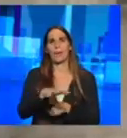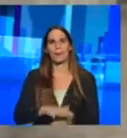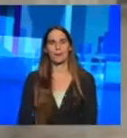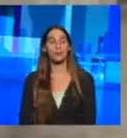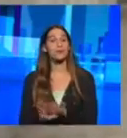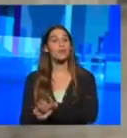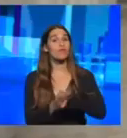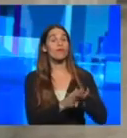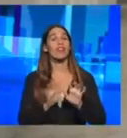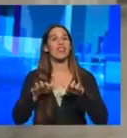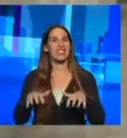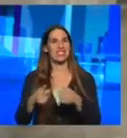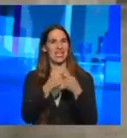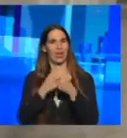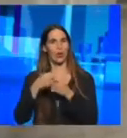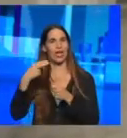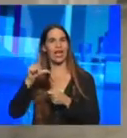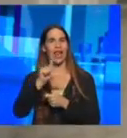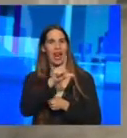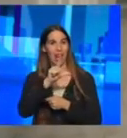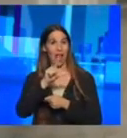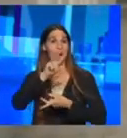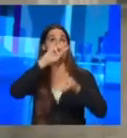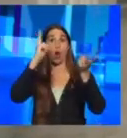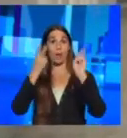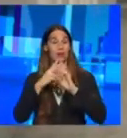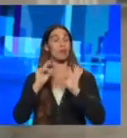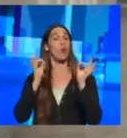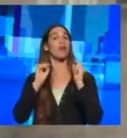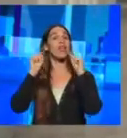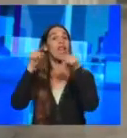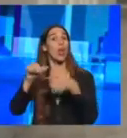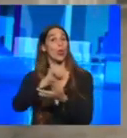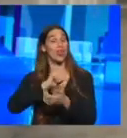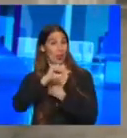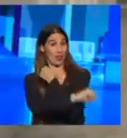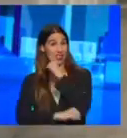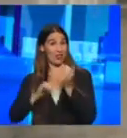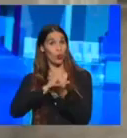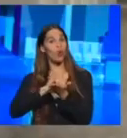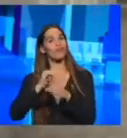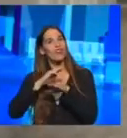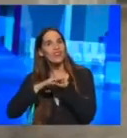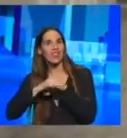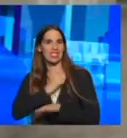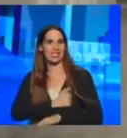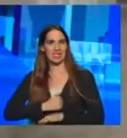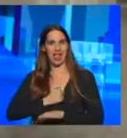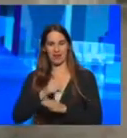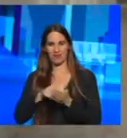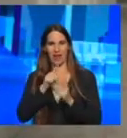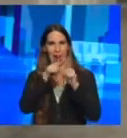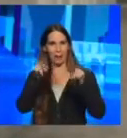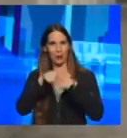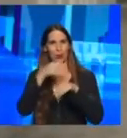אגב, נשיא ארגון הלל העולמי הגיע במיוחד אתמול לאוניברסיטת ניו יורק כדי להתנצל בפני ציפי חוטובלי על אותו ביטול